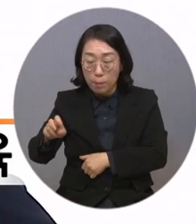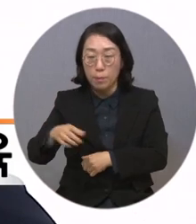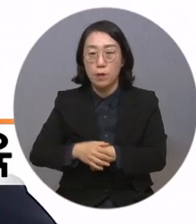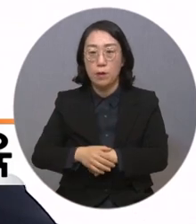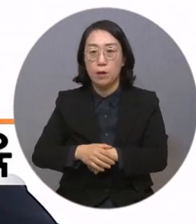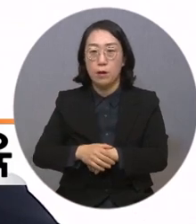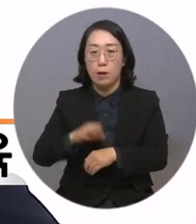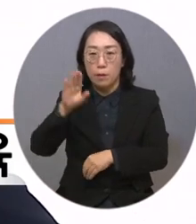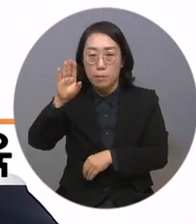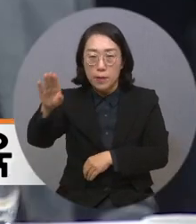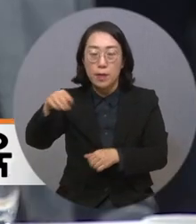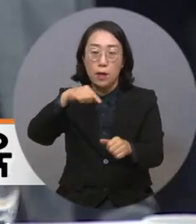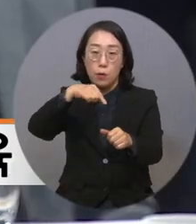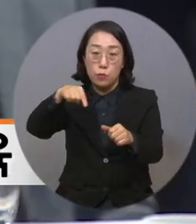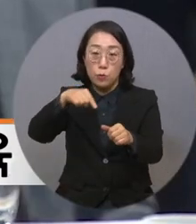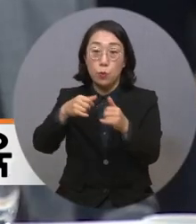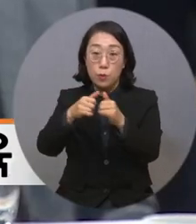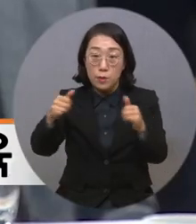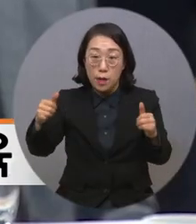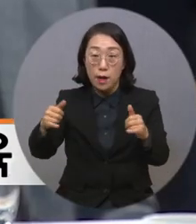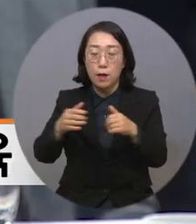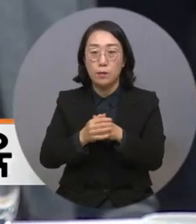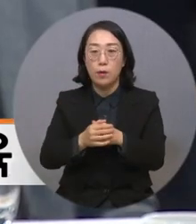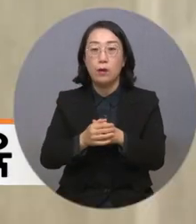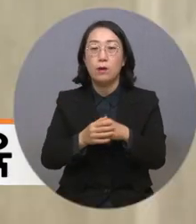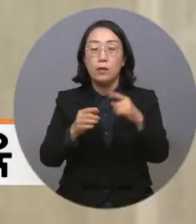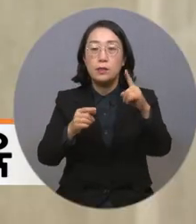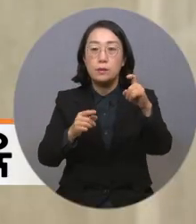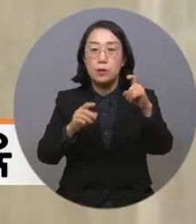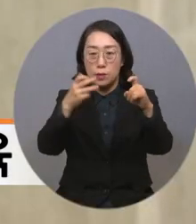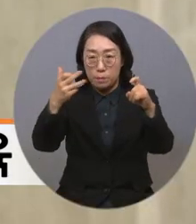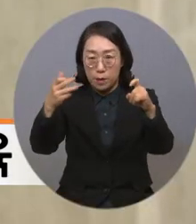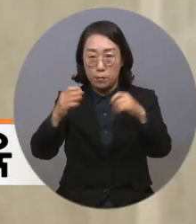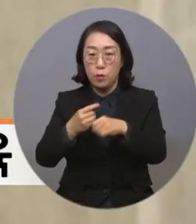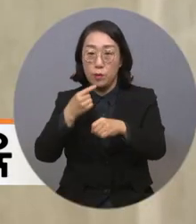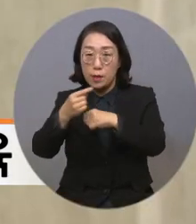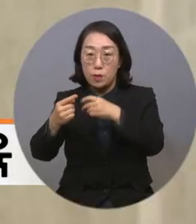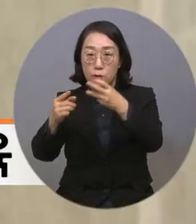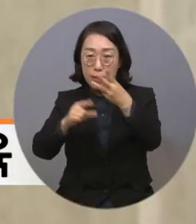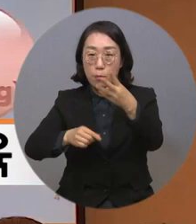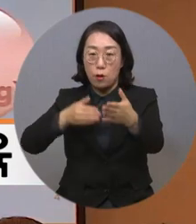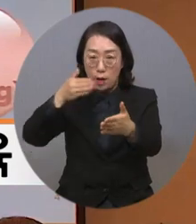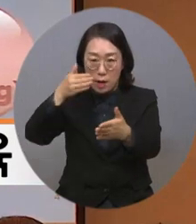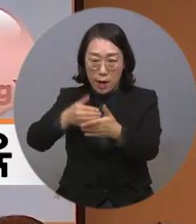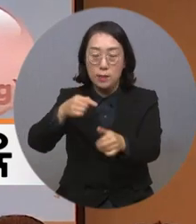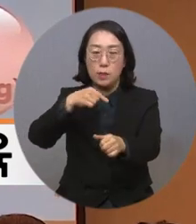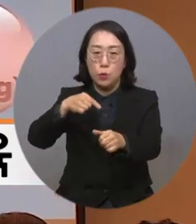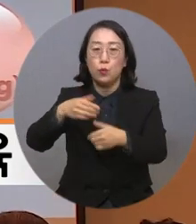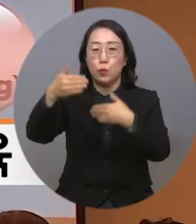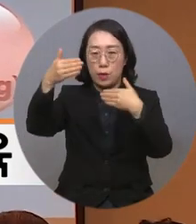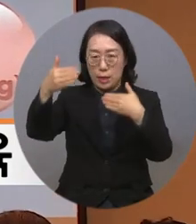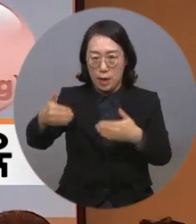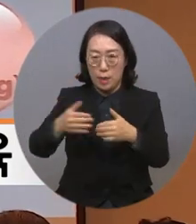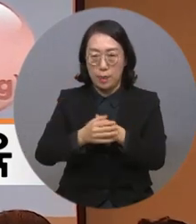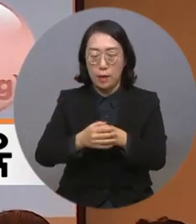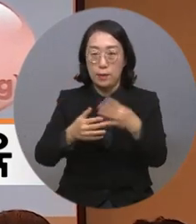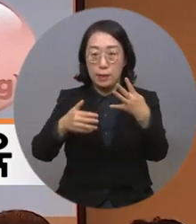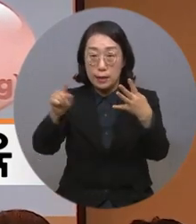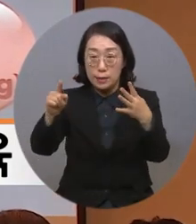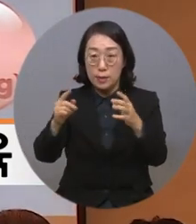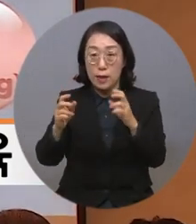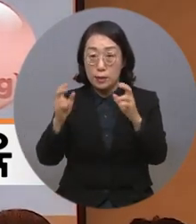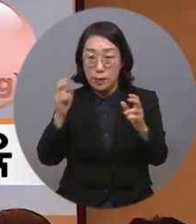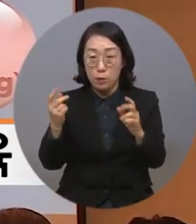경영자 과정 교육 은 11월 18일부터 내년 3월까지 이어집니다 특히 4차 산업혁명과